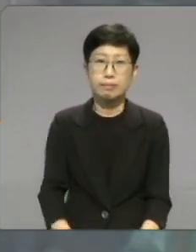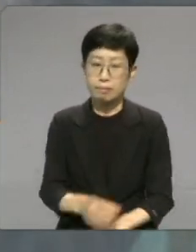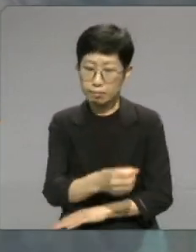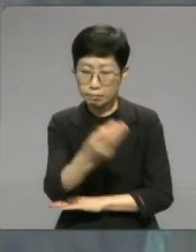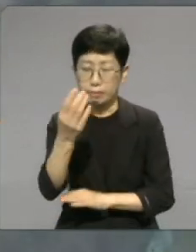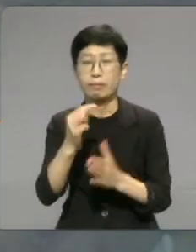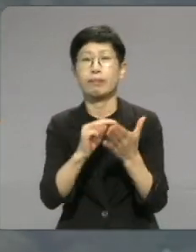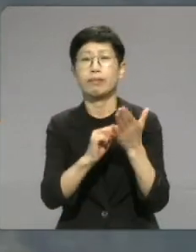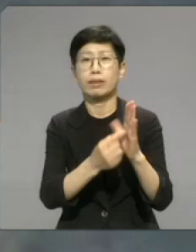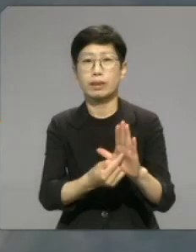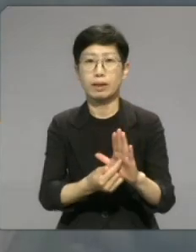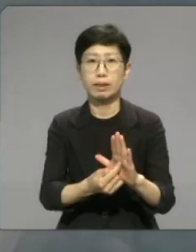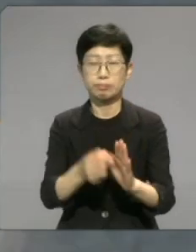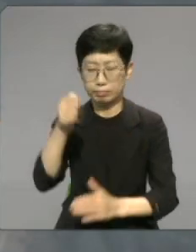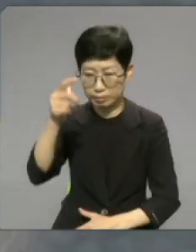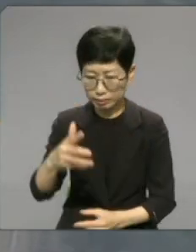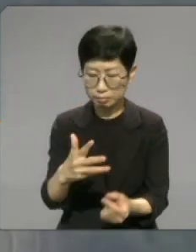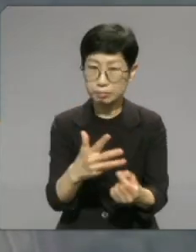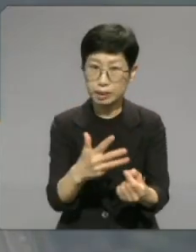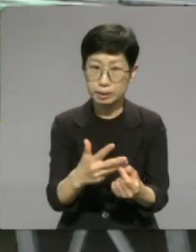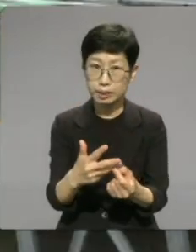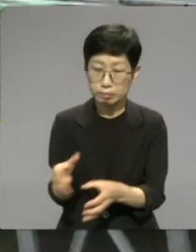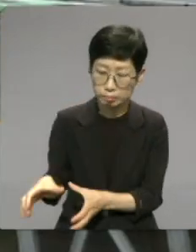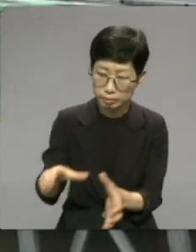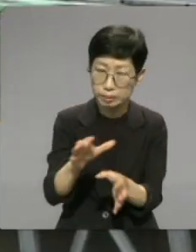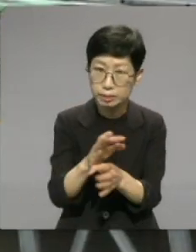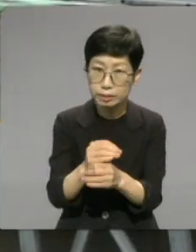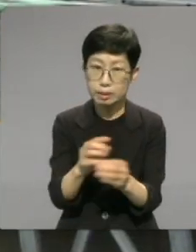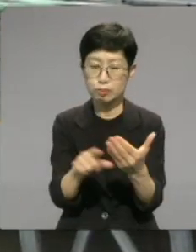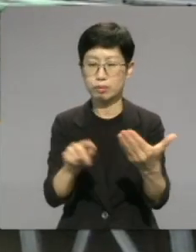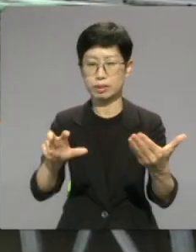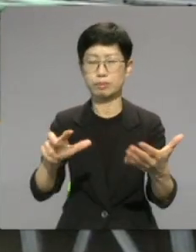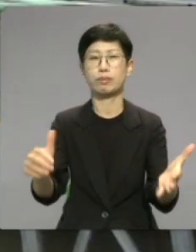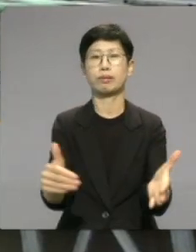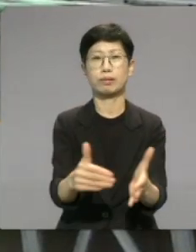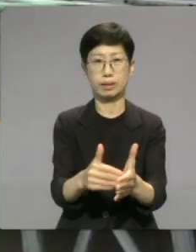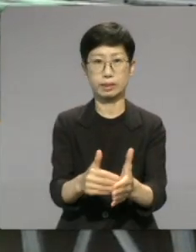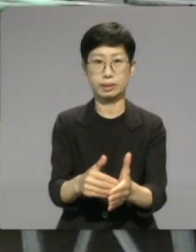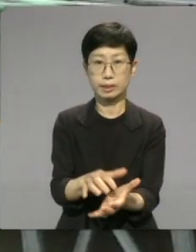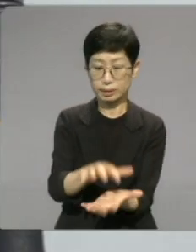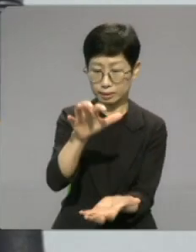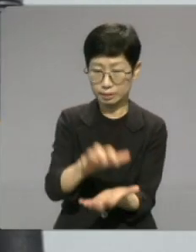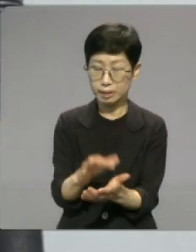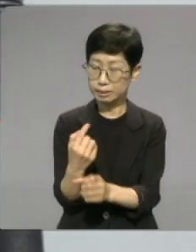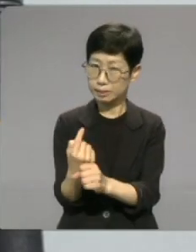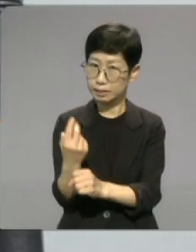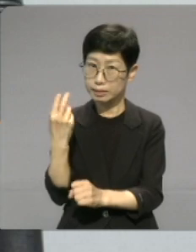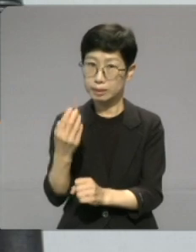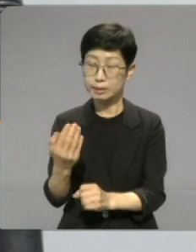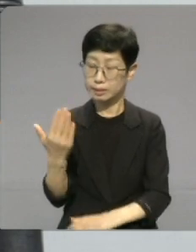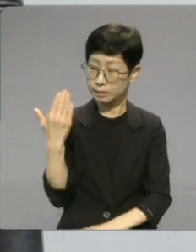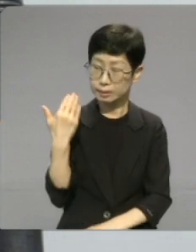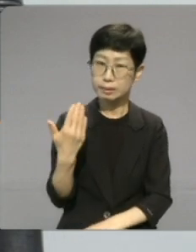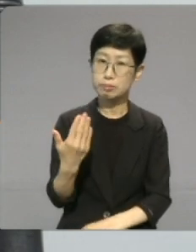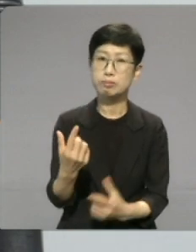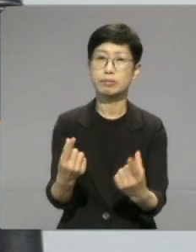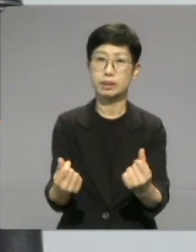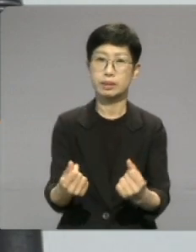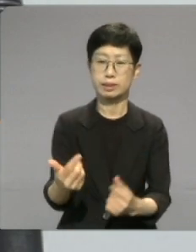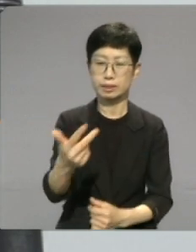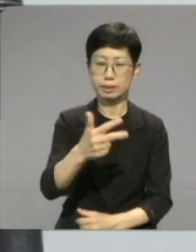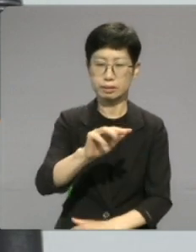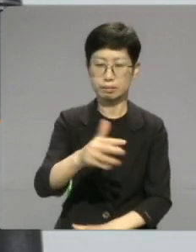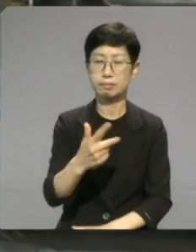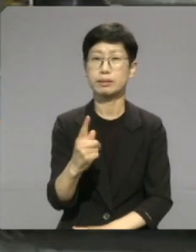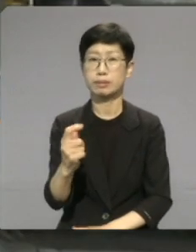현재 언론에 따르면 8차 방류는 내달 25일까지 진행되며 방류량은 종전 회차와 동일한 7,800 톤입니다